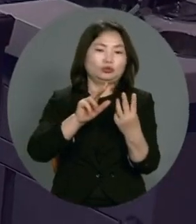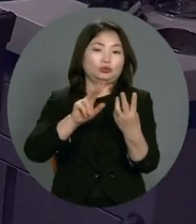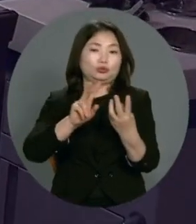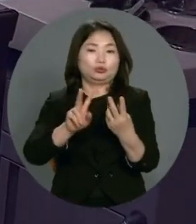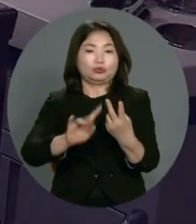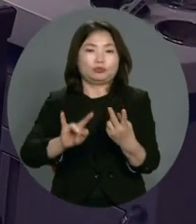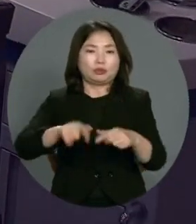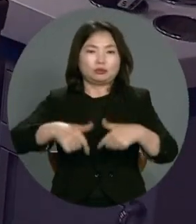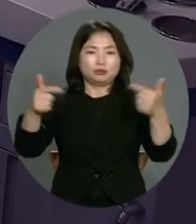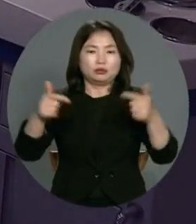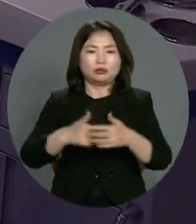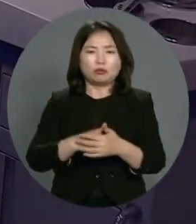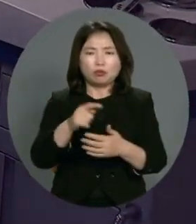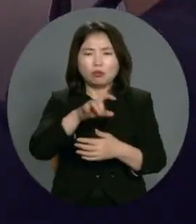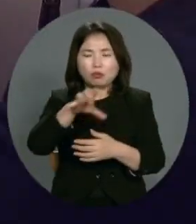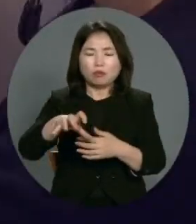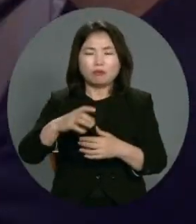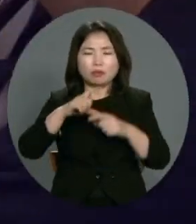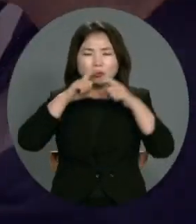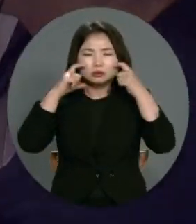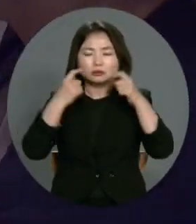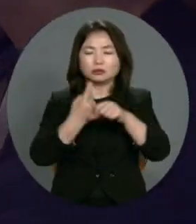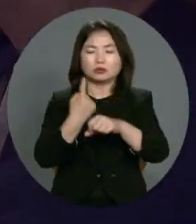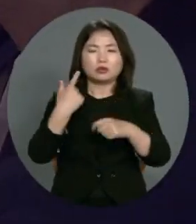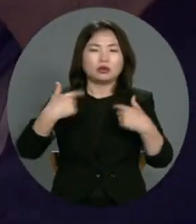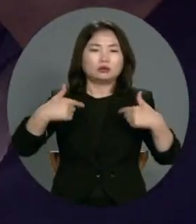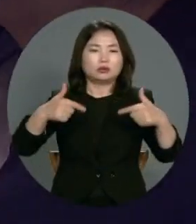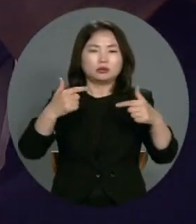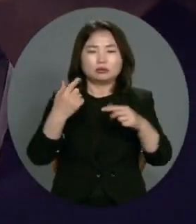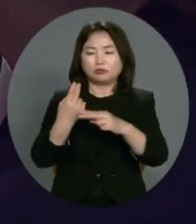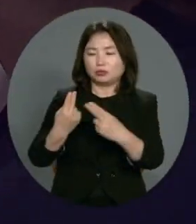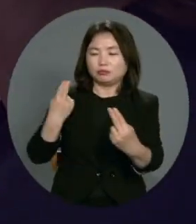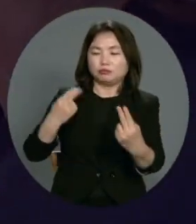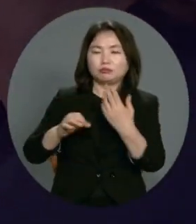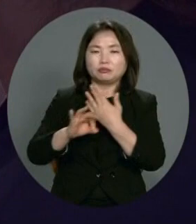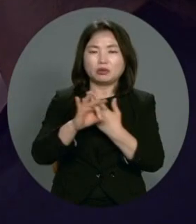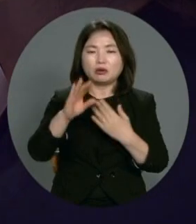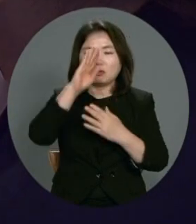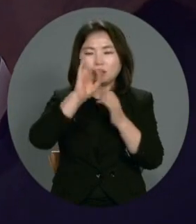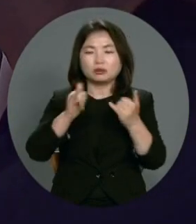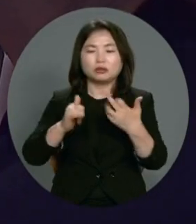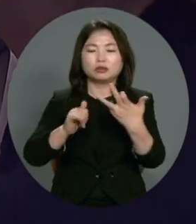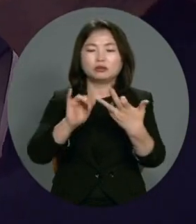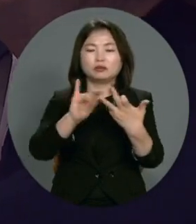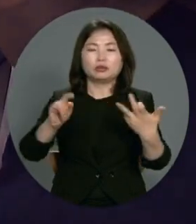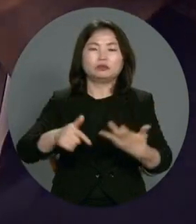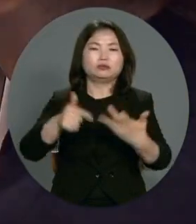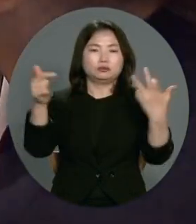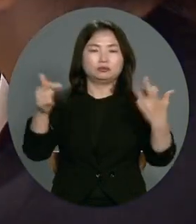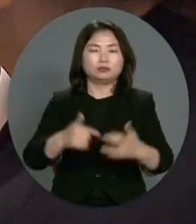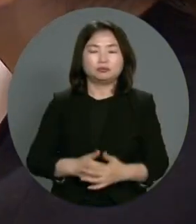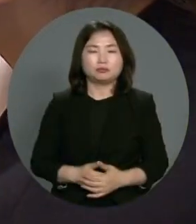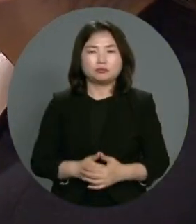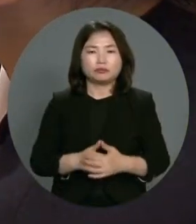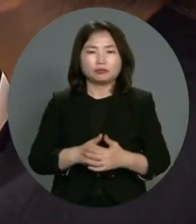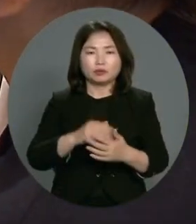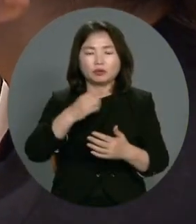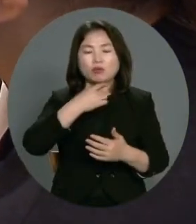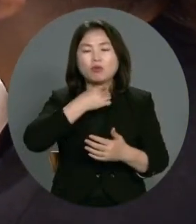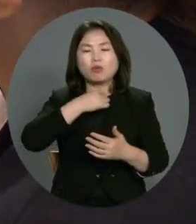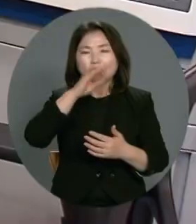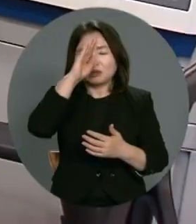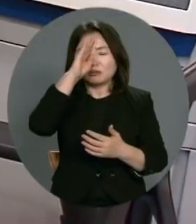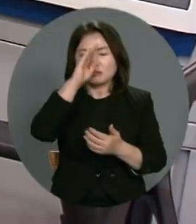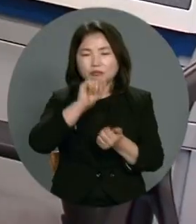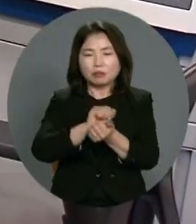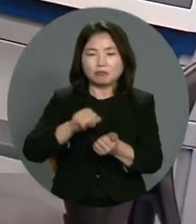늘었습니다. 어디서든 마스크를 쓰던 지난해 같은 기간과 비교하면 환자가 18배 이상 많습니다. 급성 호흡기